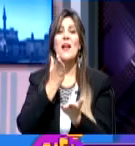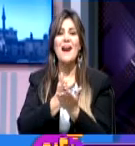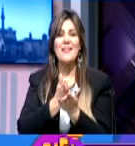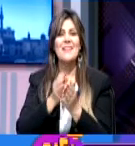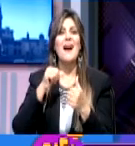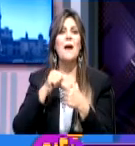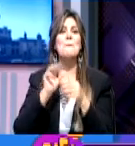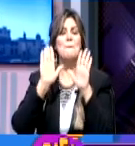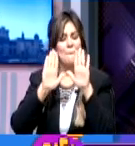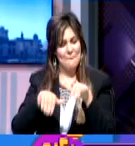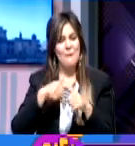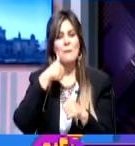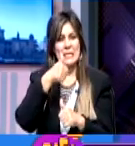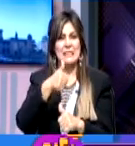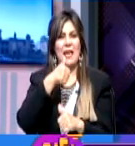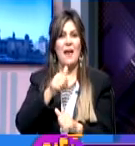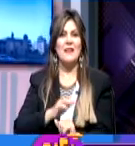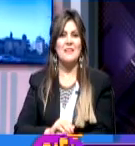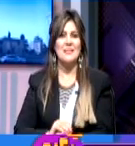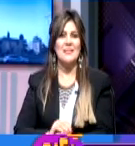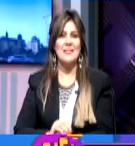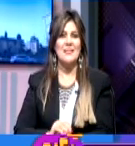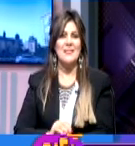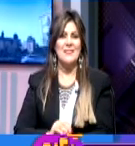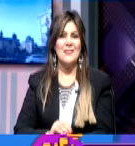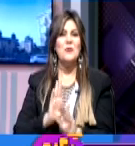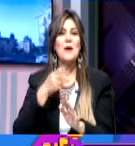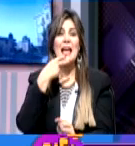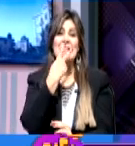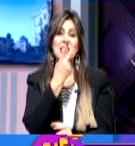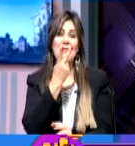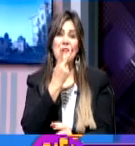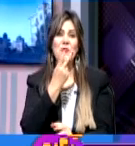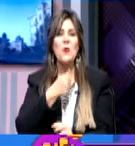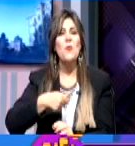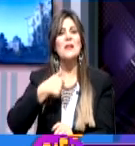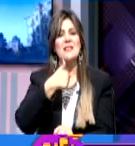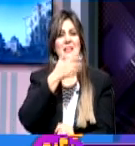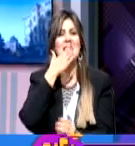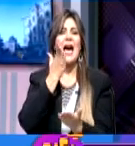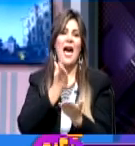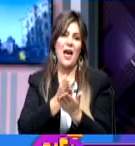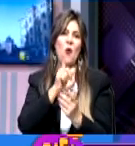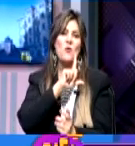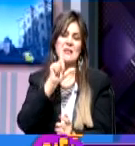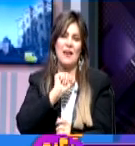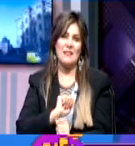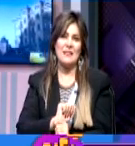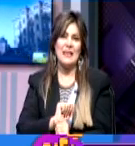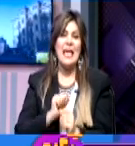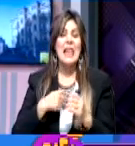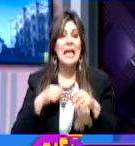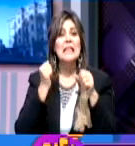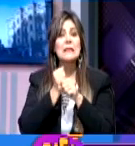الوثائق والفصوص أبلغ من النصوص. لدينا مشكلة عامة في تطبيق القوانين